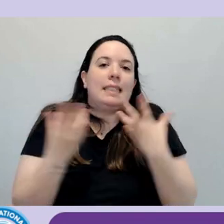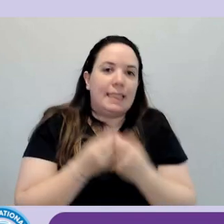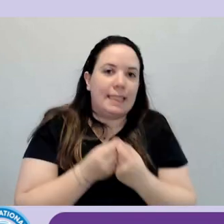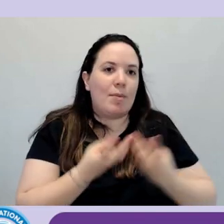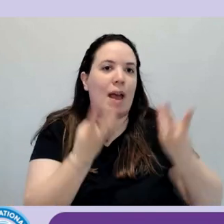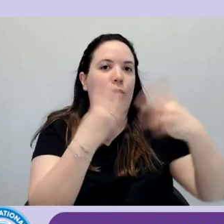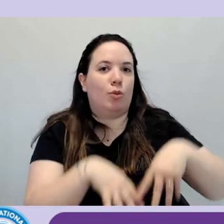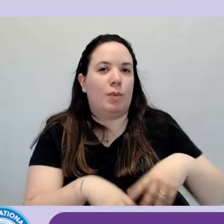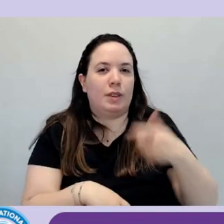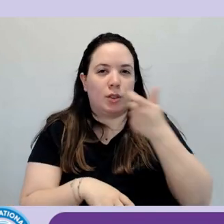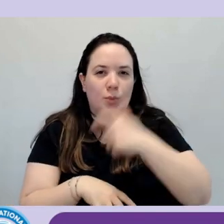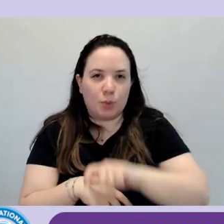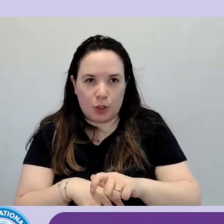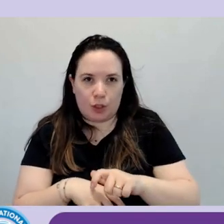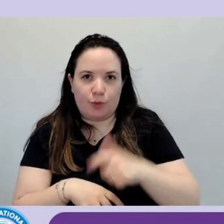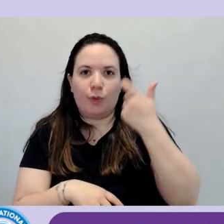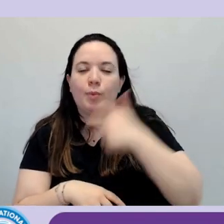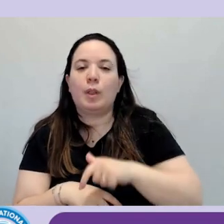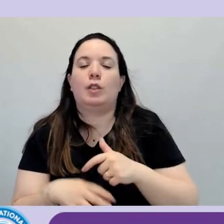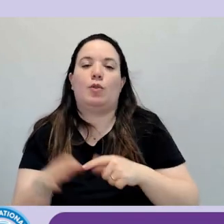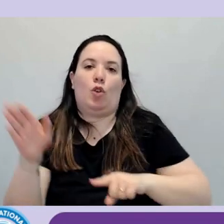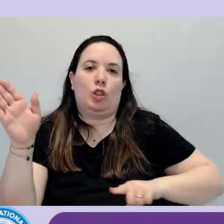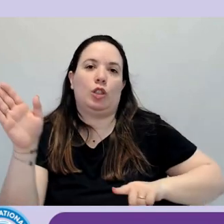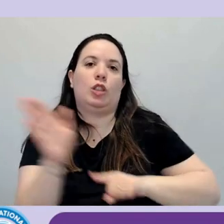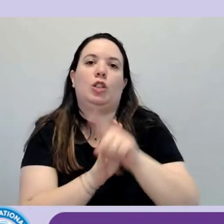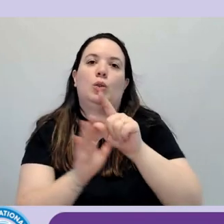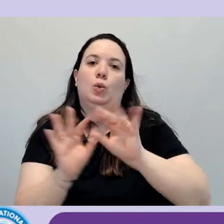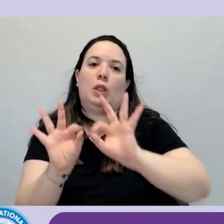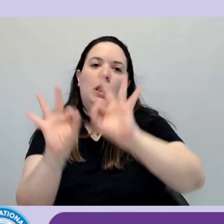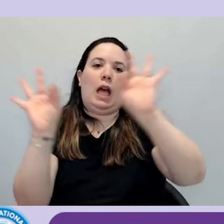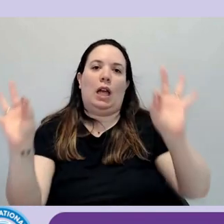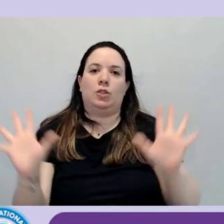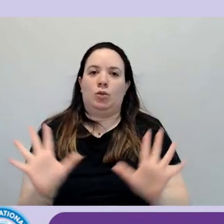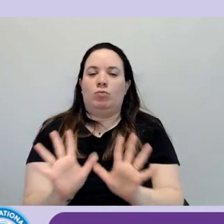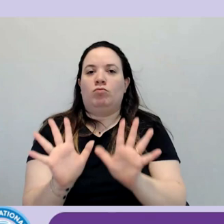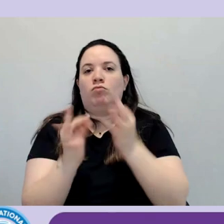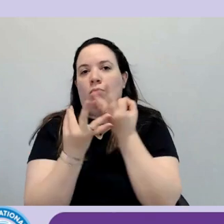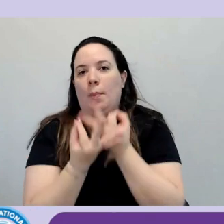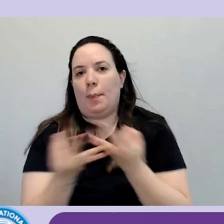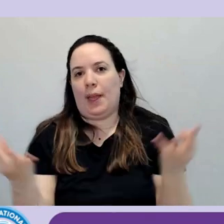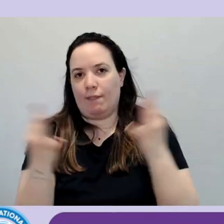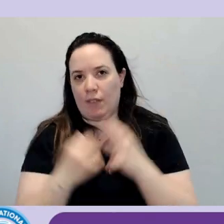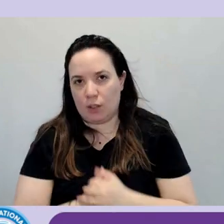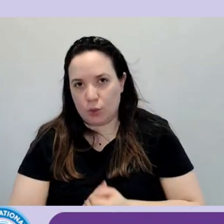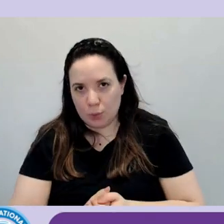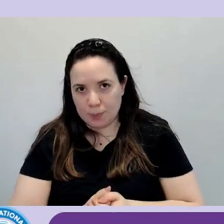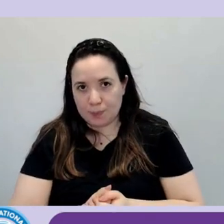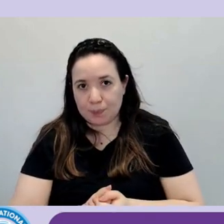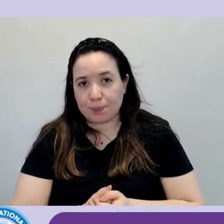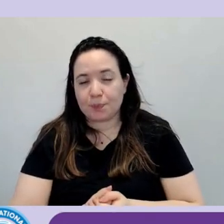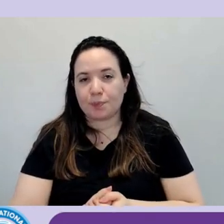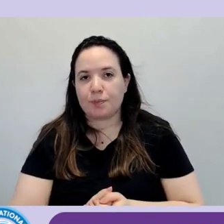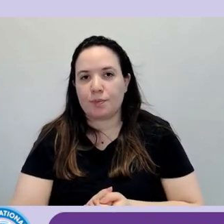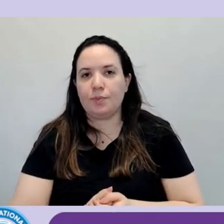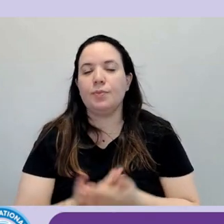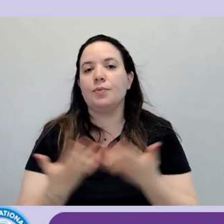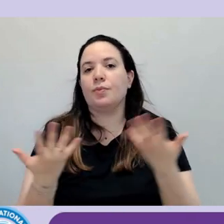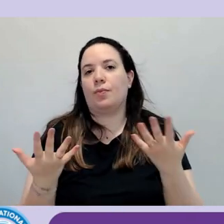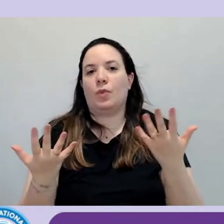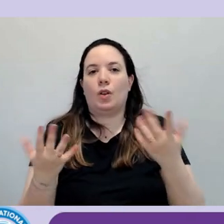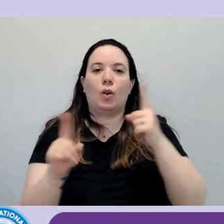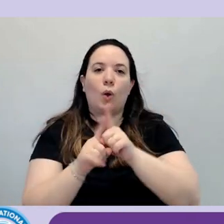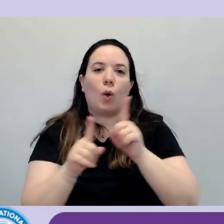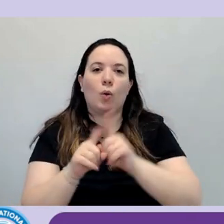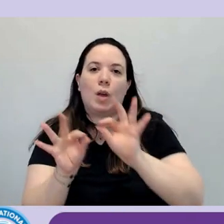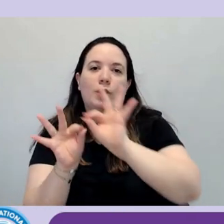il cerchio come dire si possa chiudere nella maniera più perfetta possibile Insomma un cerchio di Giotto va eh